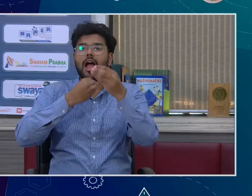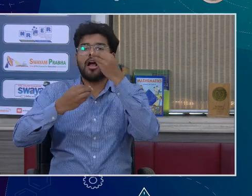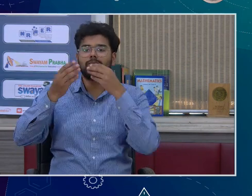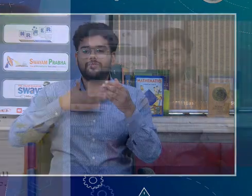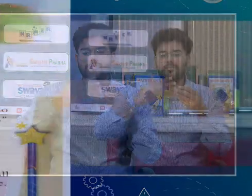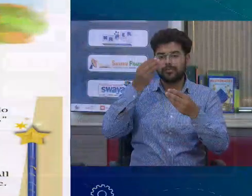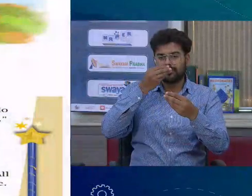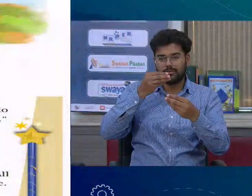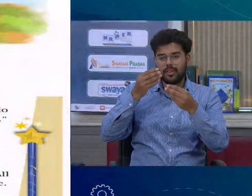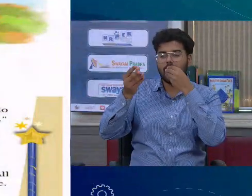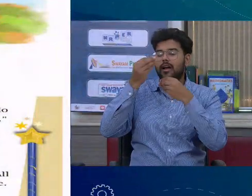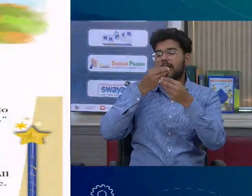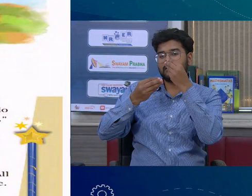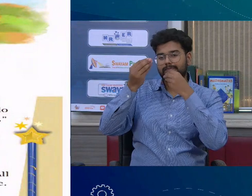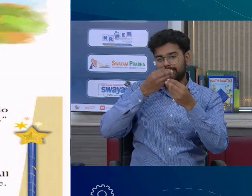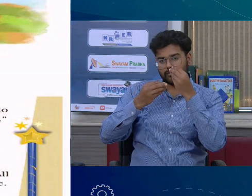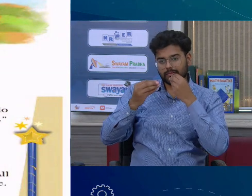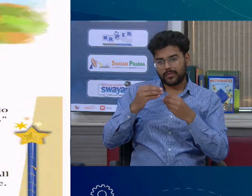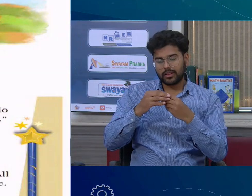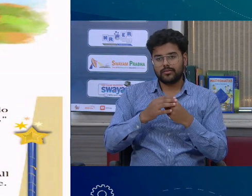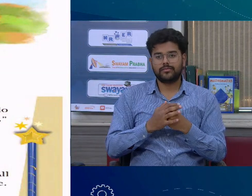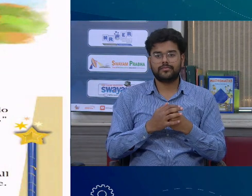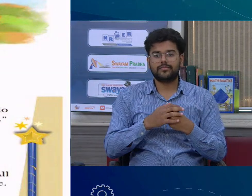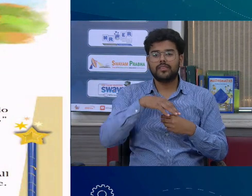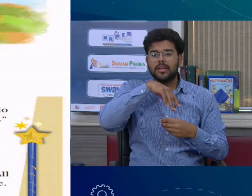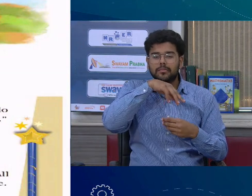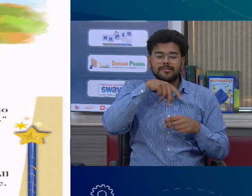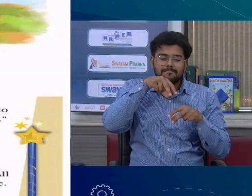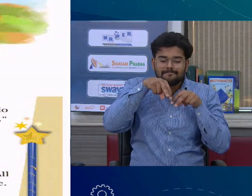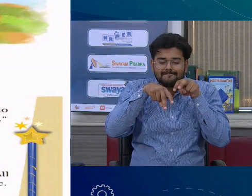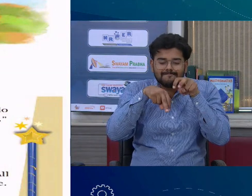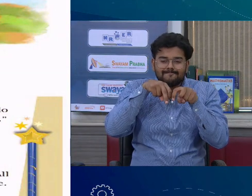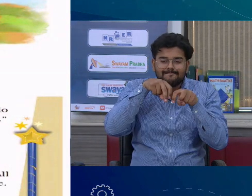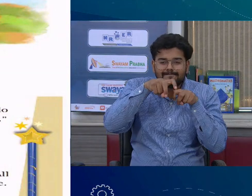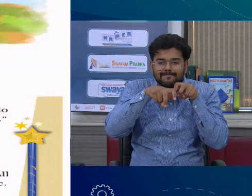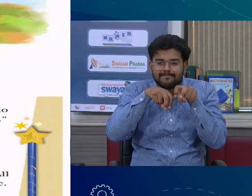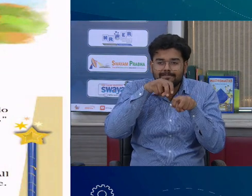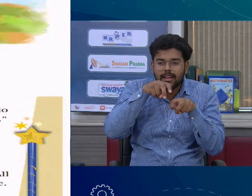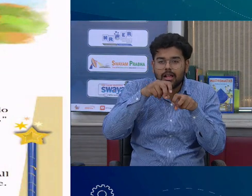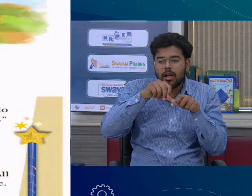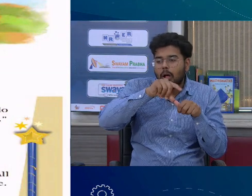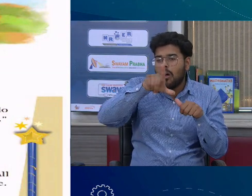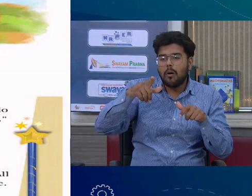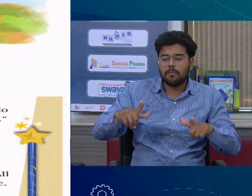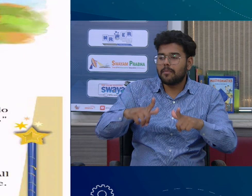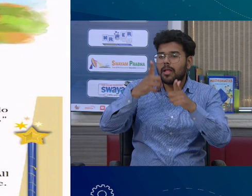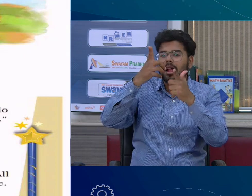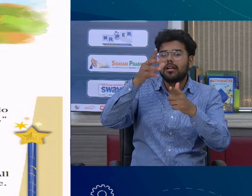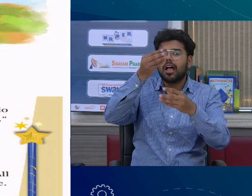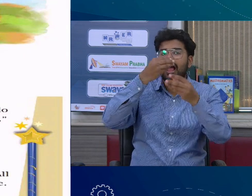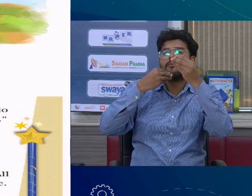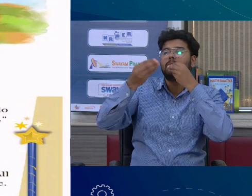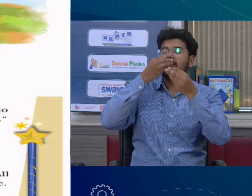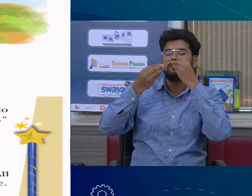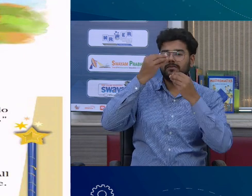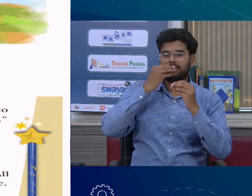में पत्ते लगे हुए थे तो एक गोट आया, एक बकरी आई और उसने सारे पत्ते खा गए. जी.